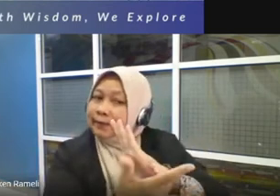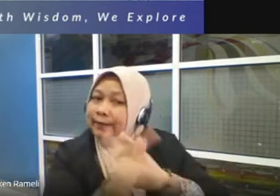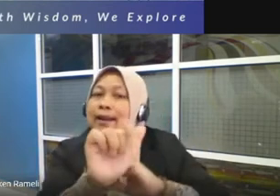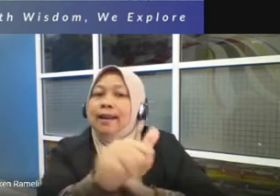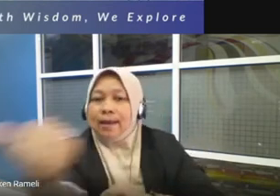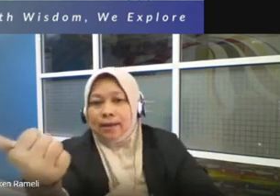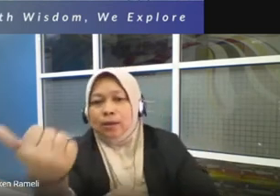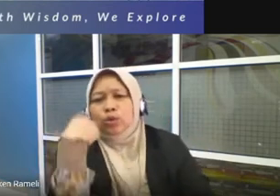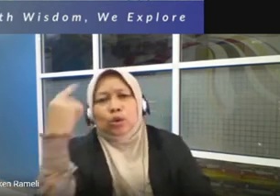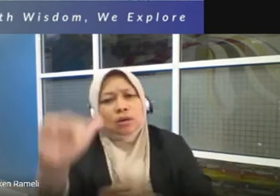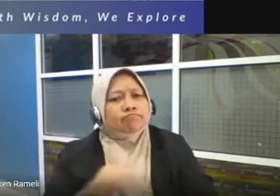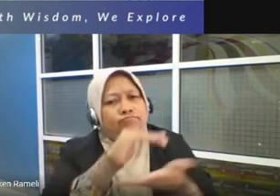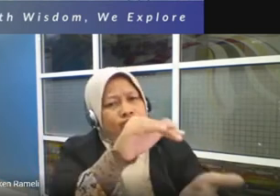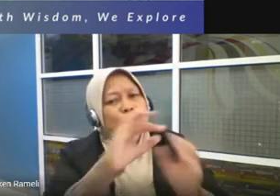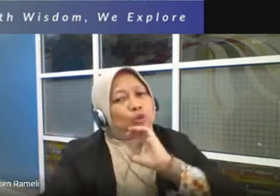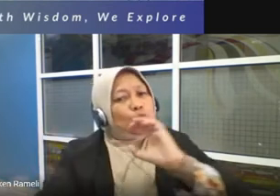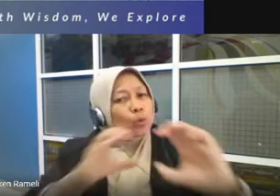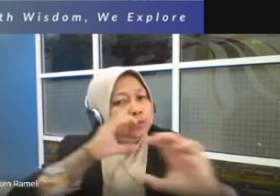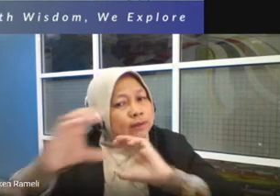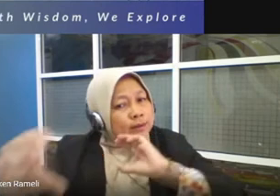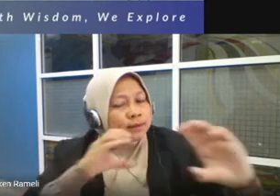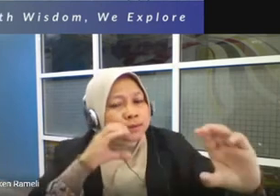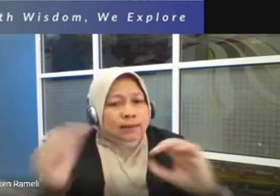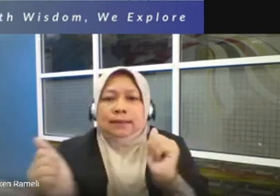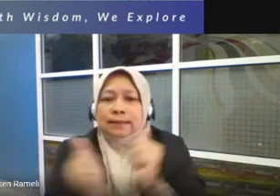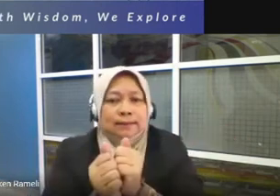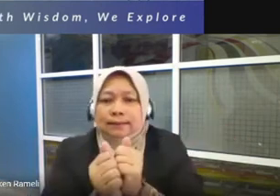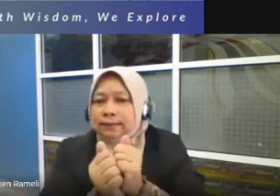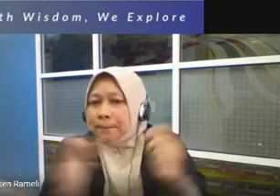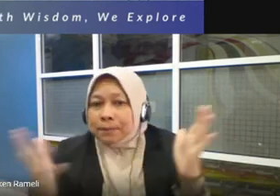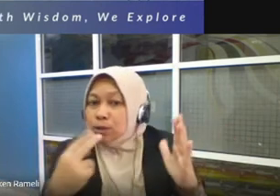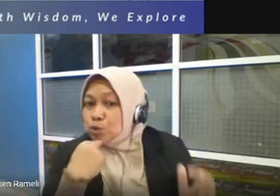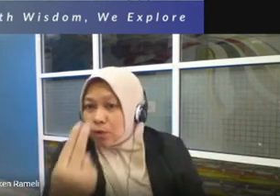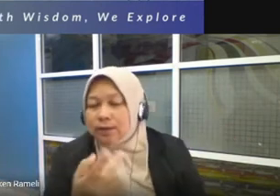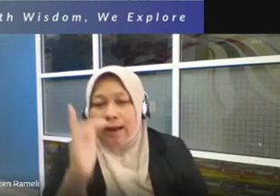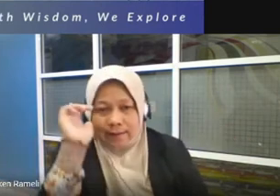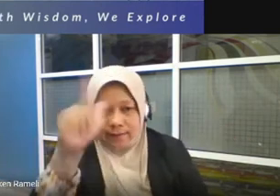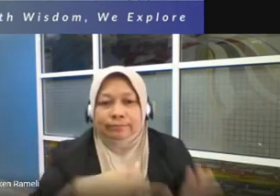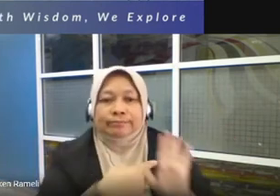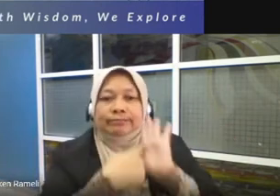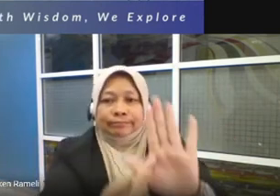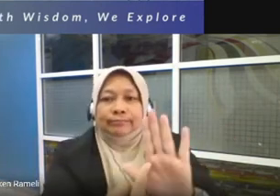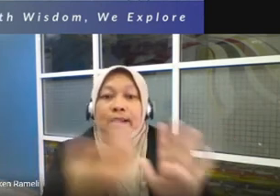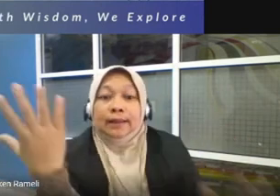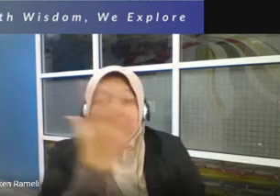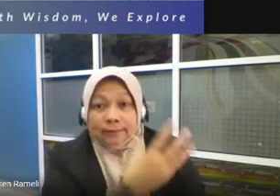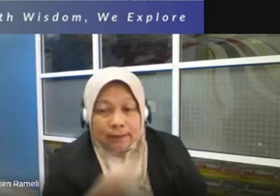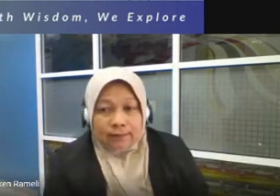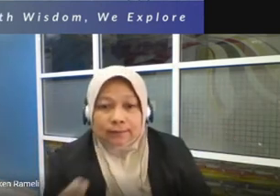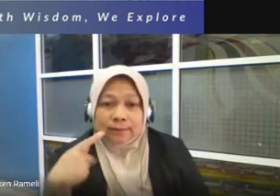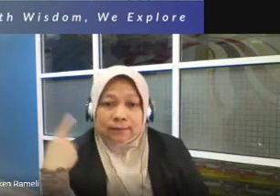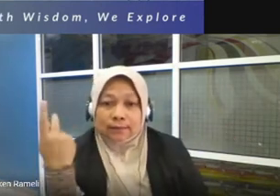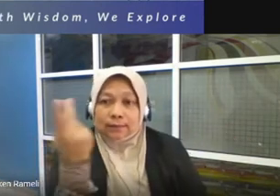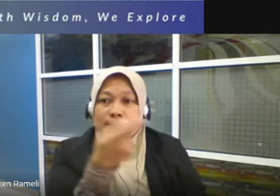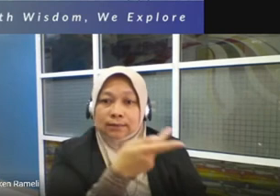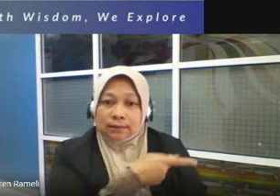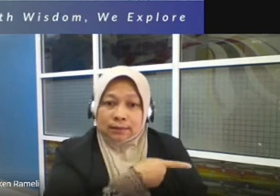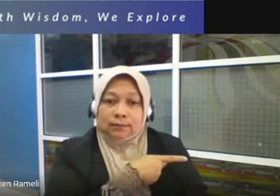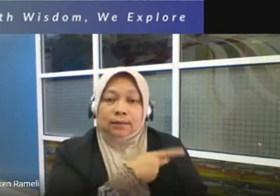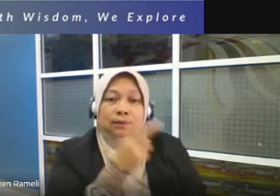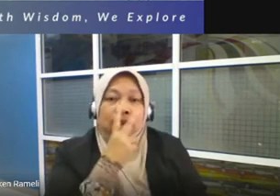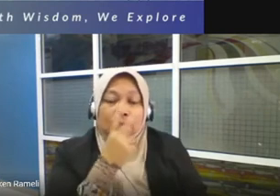digunakan untuk menyampaikan komunikasi anda tanpa menggunakan suara. Kejap lagi tengok, okay? Dan juga kita dalam sekiranya